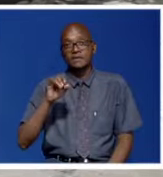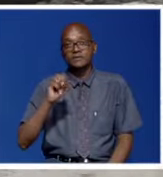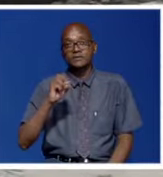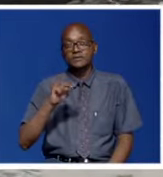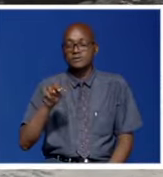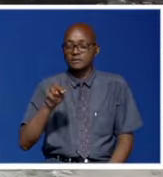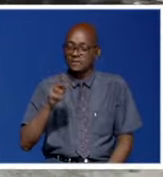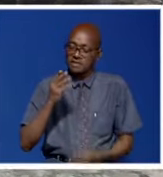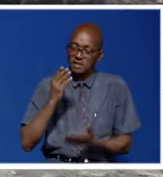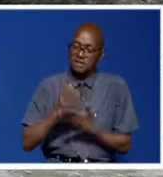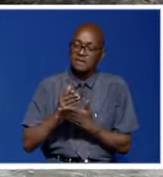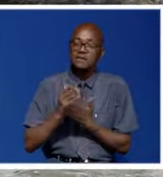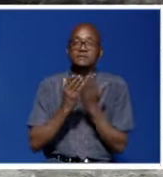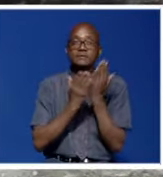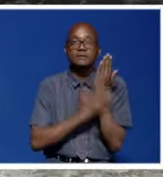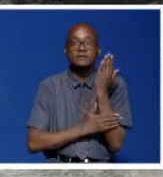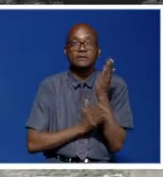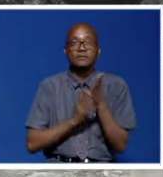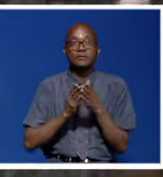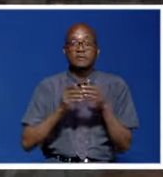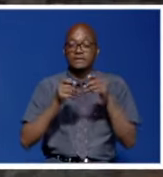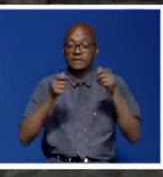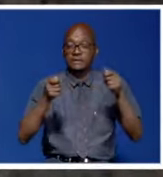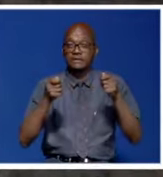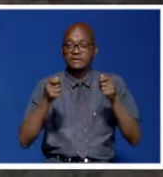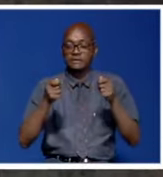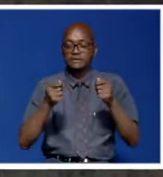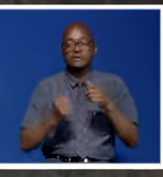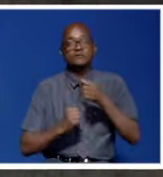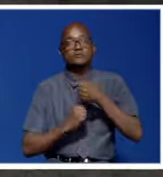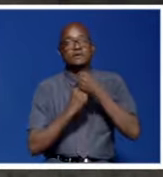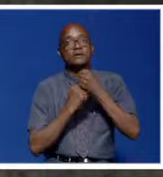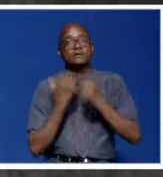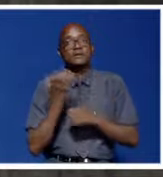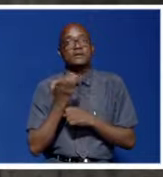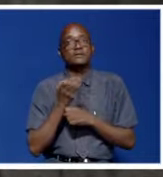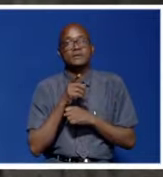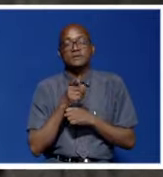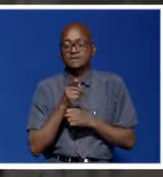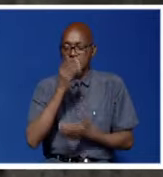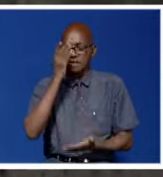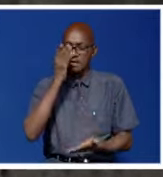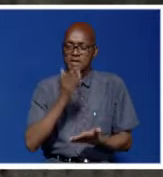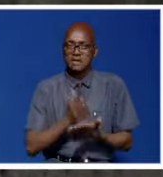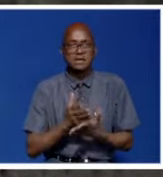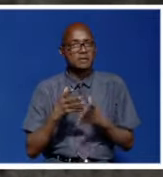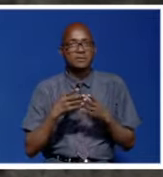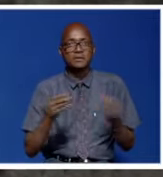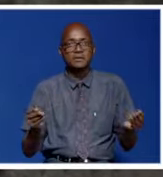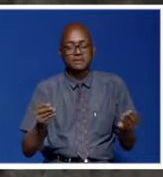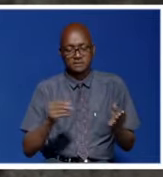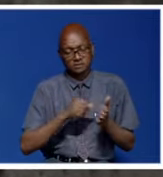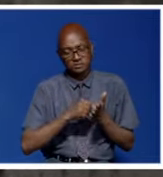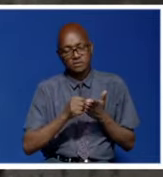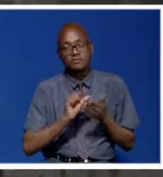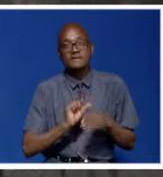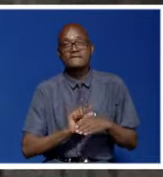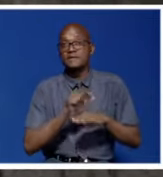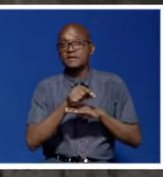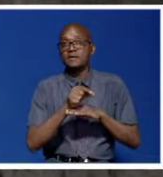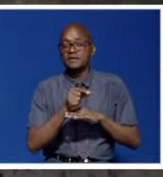njia ya msamaha kupitia dirisha la ustawi wa jamii, lakini hii haipotezi haki yake ya kulipwa fidia na kampuni ya